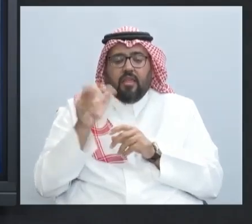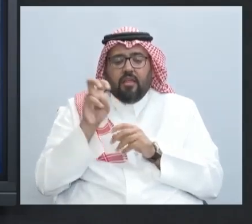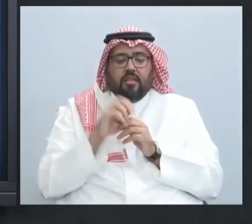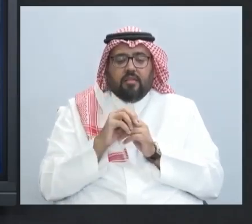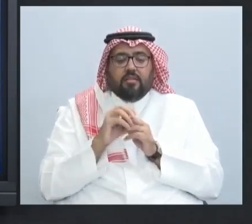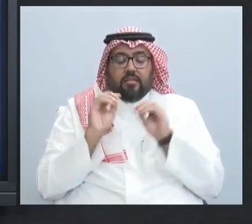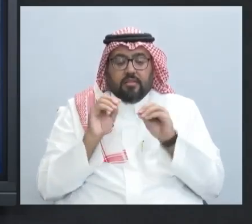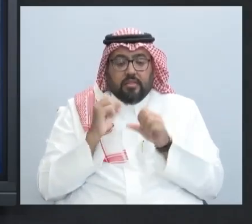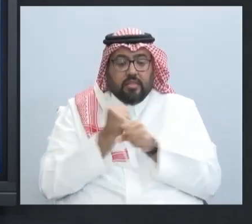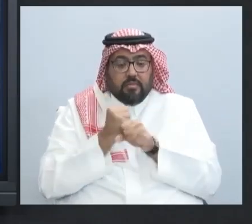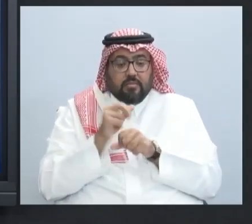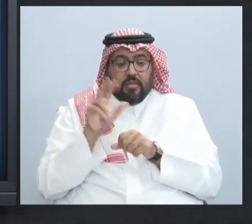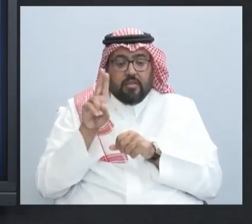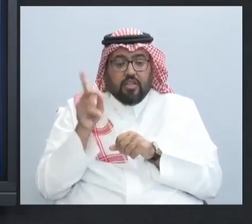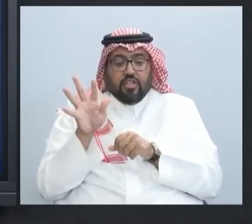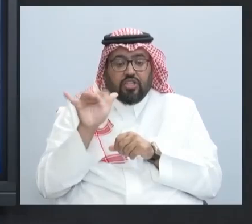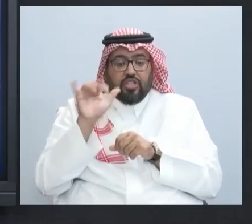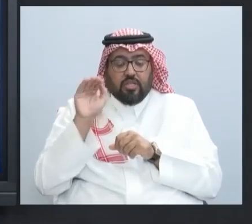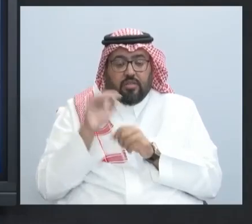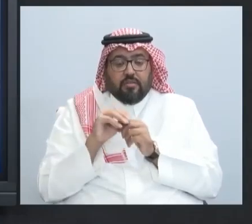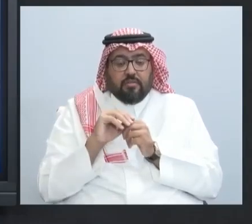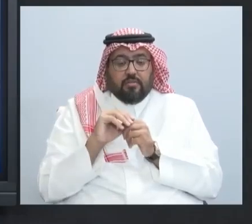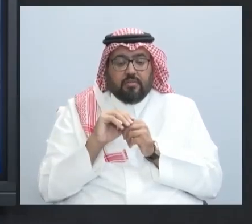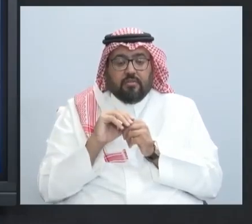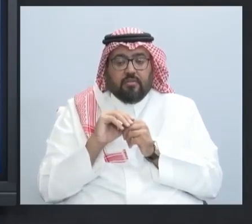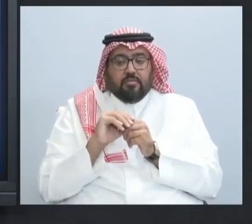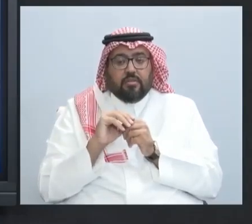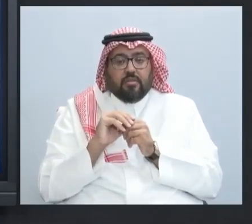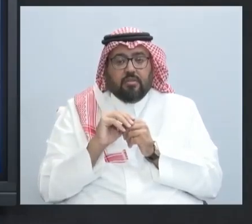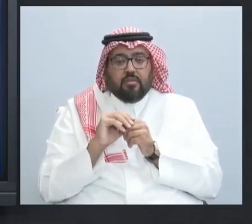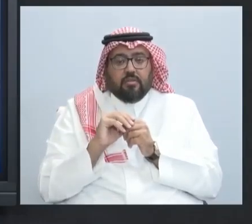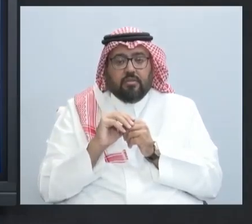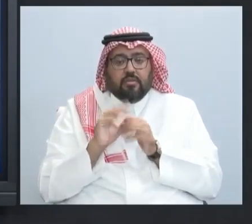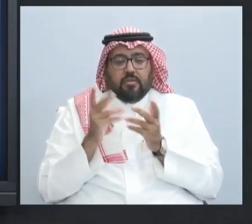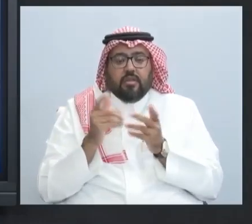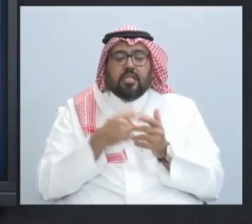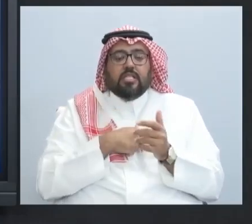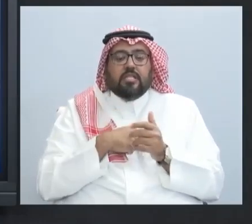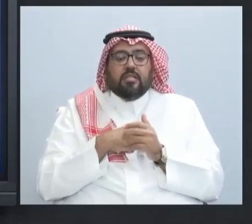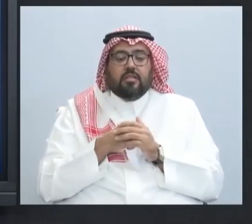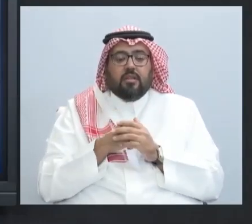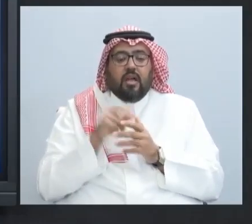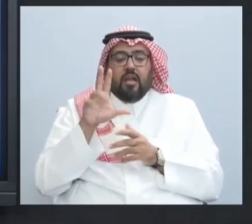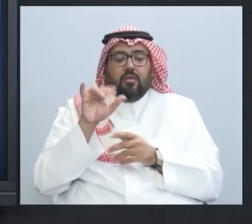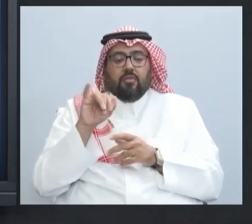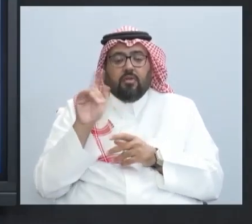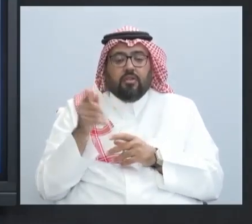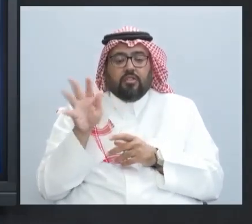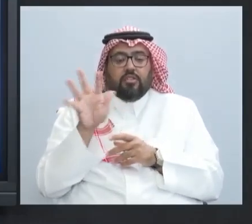تقوم بعمليه الترشيح الاداه التي تقوم بعمليه الترشيح نسميها المرشح